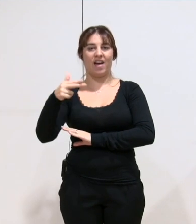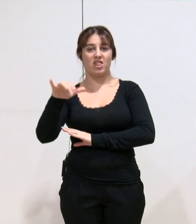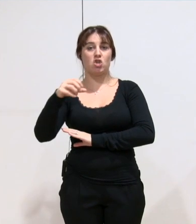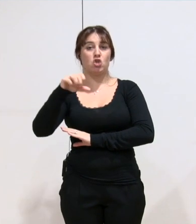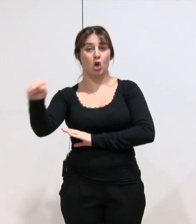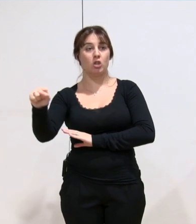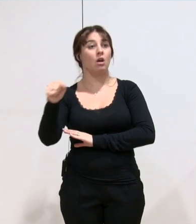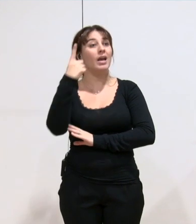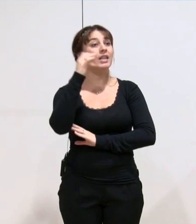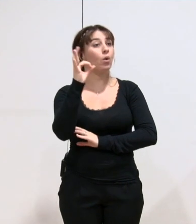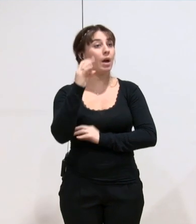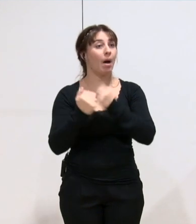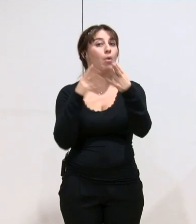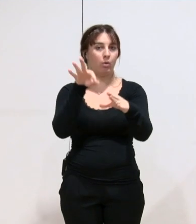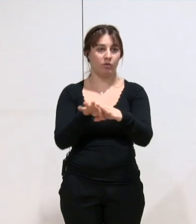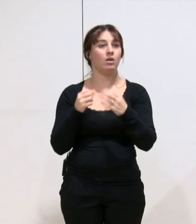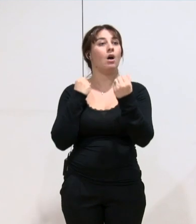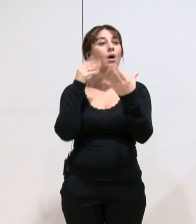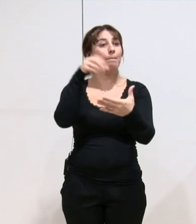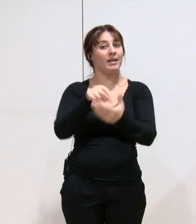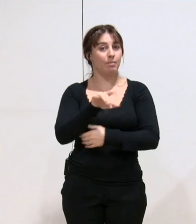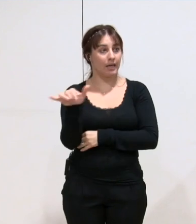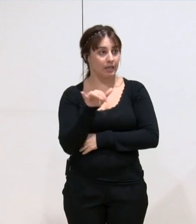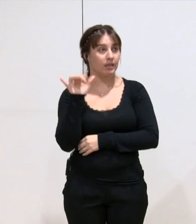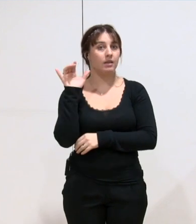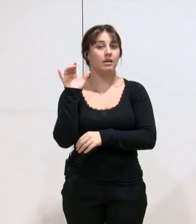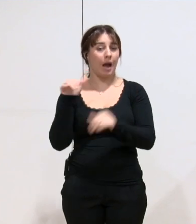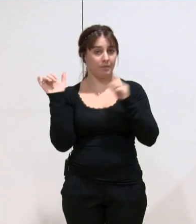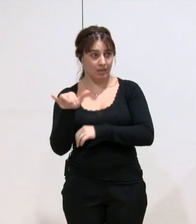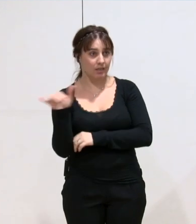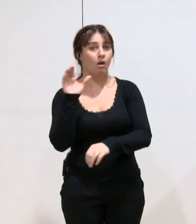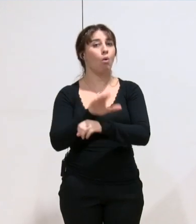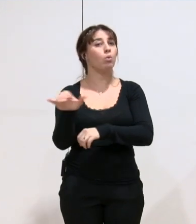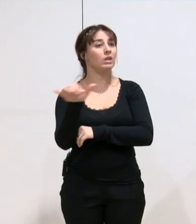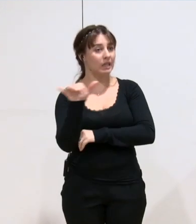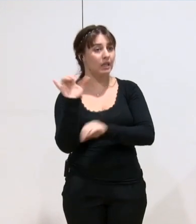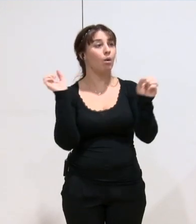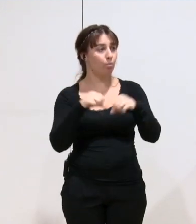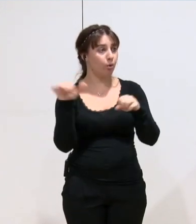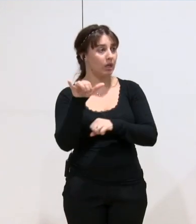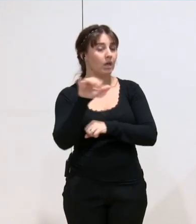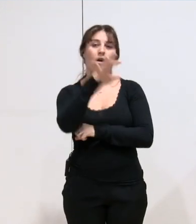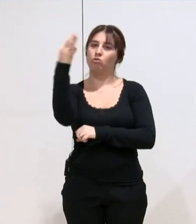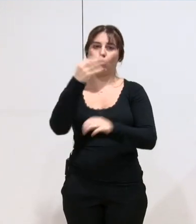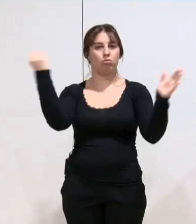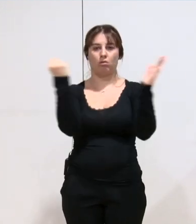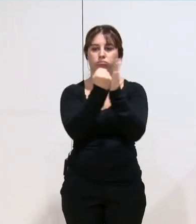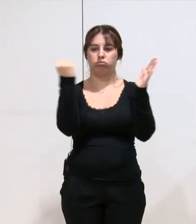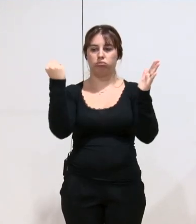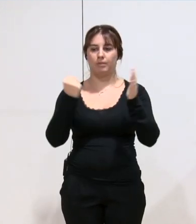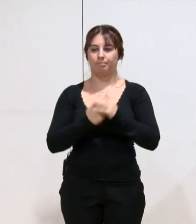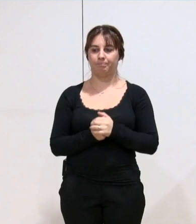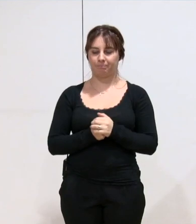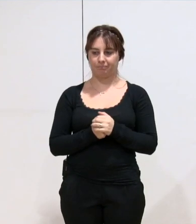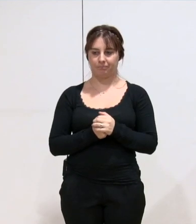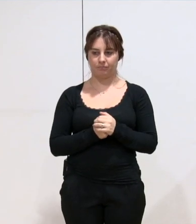Non, je la mets aux voix. Qui ne prend pas part au vote ? Qui s'abstient ? Qui vote contre ? Qui vote pour ? Unanimité.